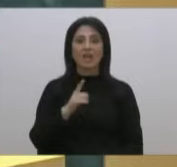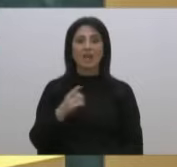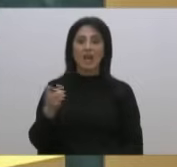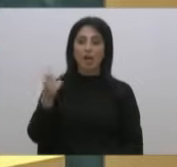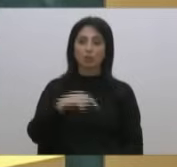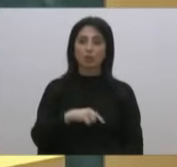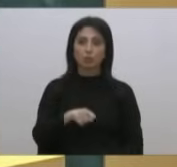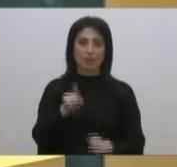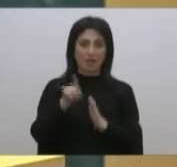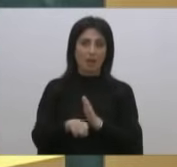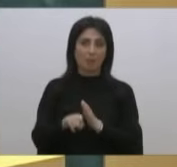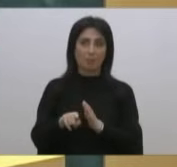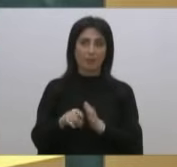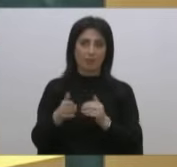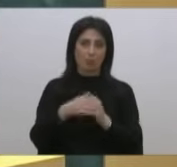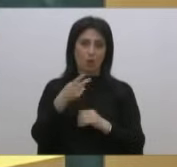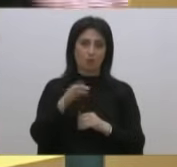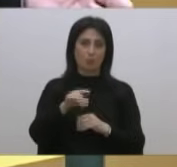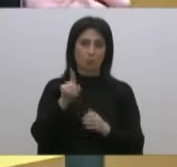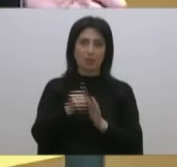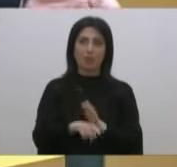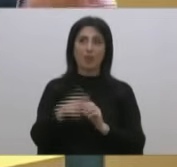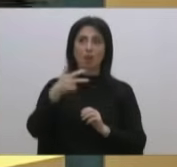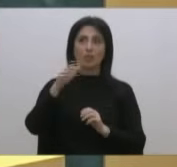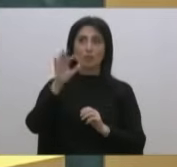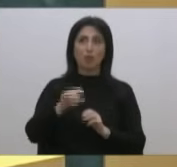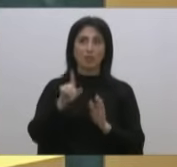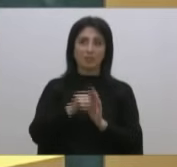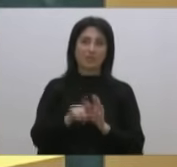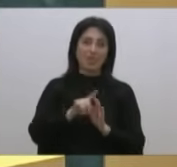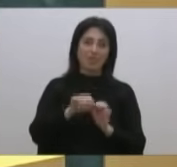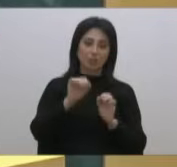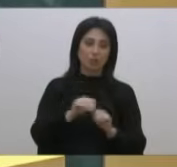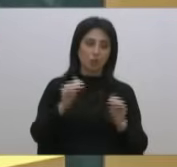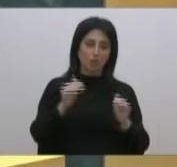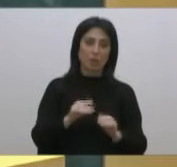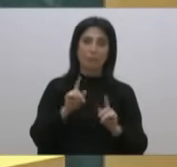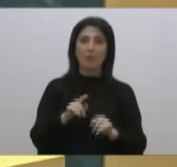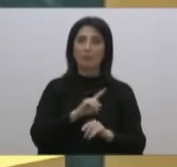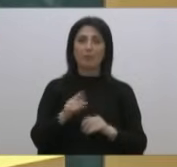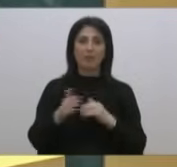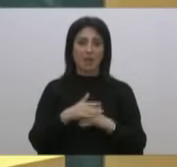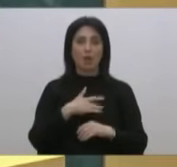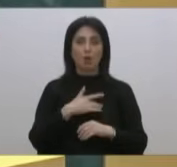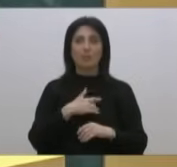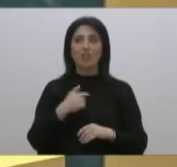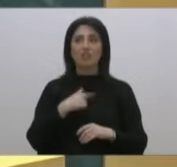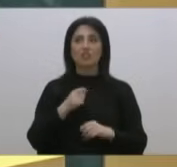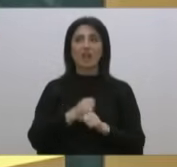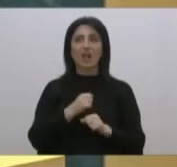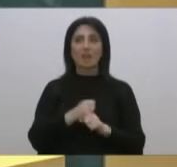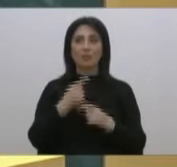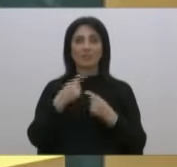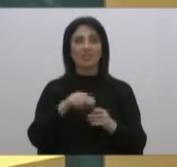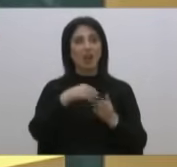რატო შემოგვაქვს? იმიტომ რომ იაფია, დაახლოებით 20%, რაღაცა 30%-ით იაფია, რაღაცა შეიძლება ნაკლებით, მაგრამ დაახლოებით. ჩვენ რომ